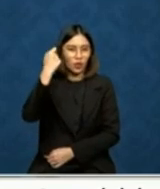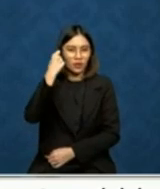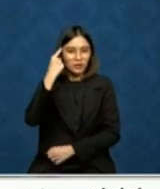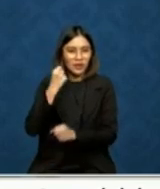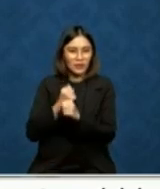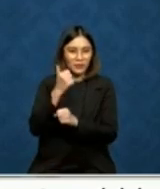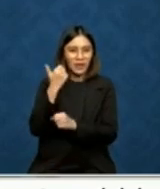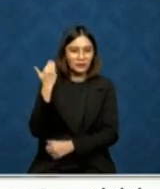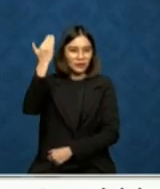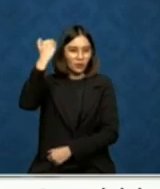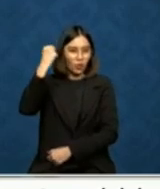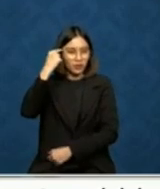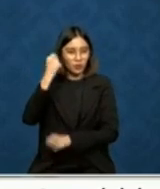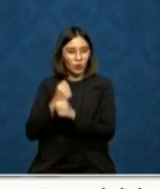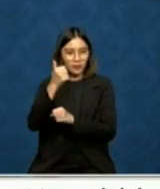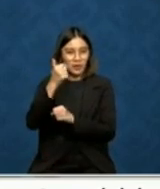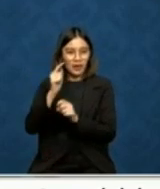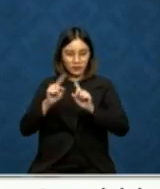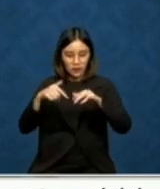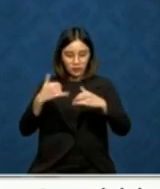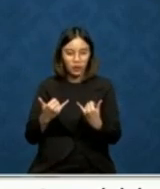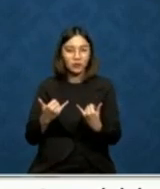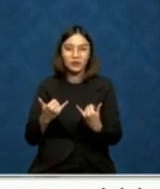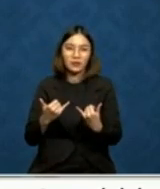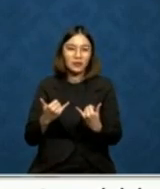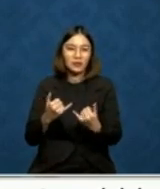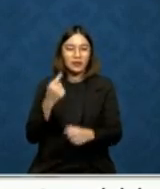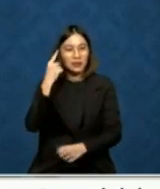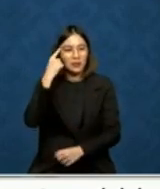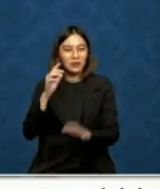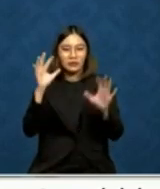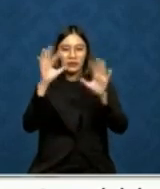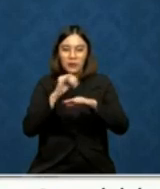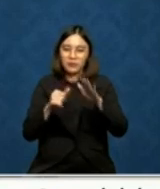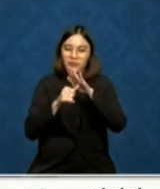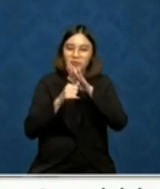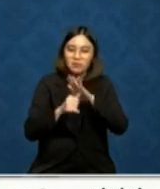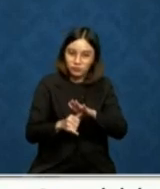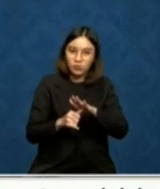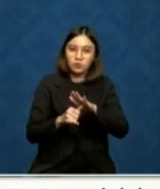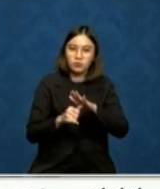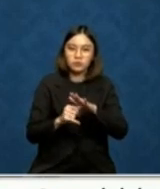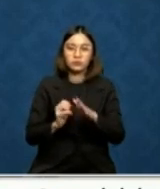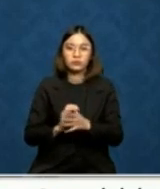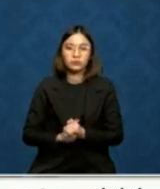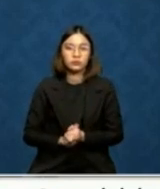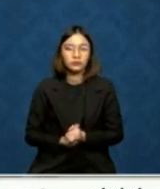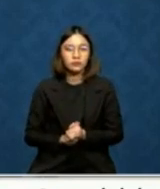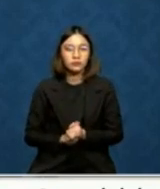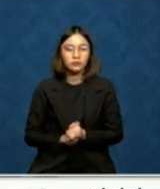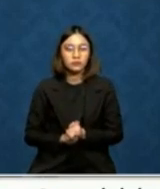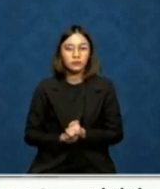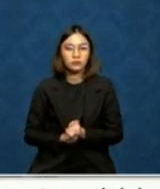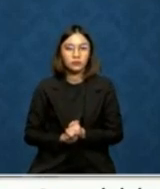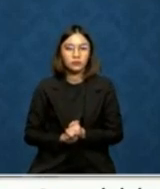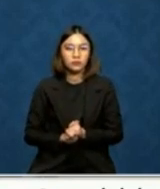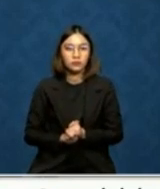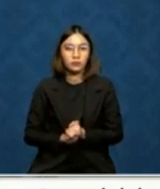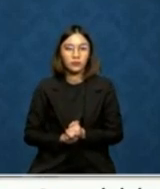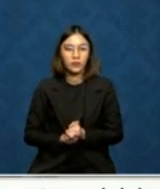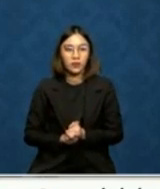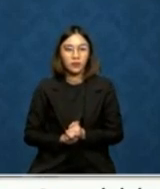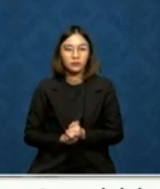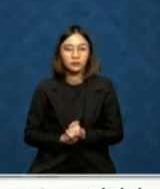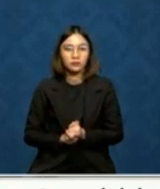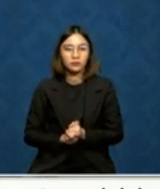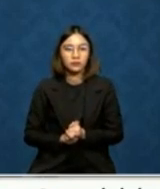ทำได้ในอดีตเนี่ยในปัจจุบันเนี่ยมันก็อาจจะเป็นการคุกคามทางเพศอย่างนึงก็ได้ท่านประธานคะการ